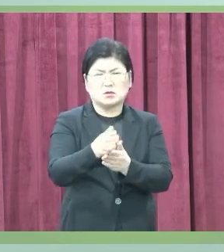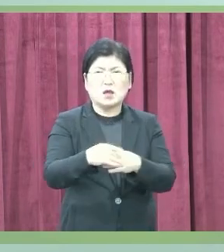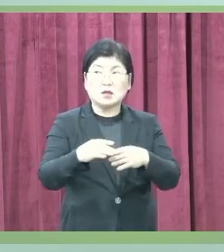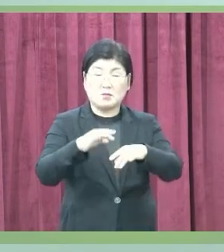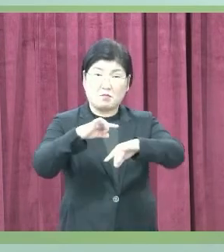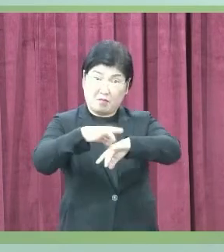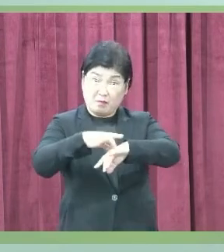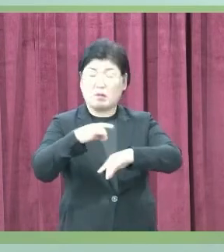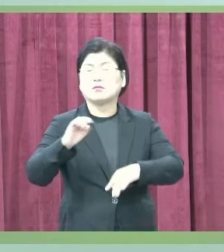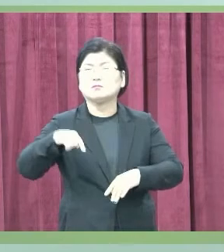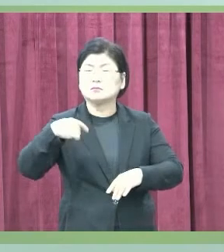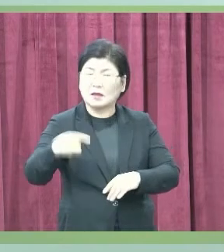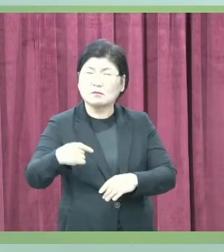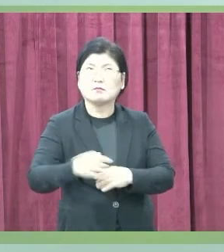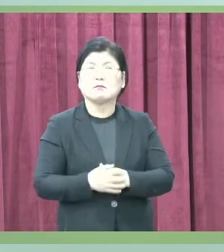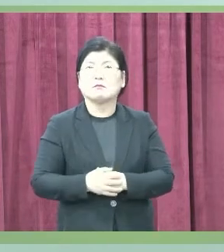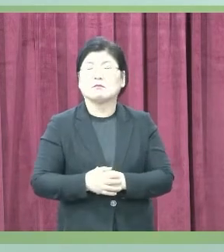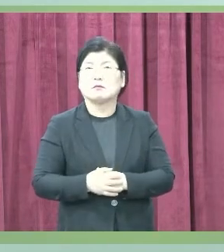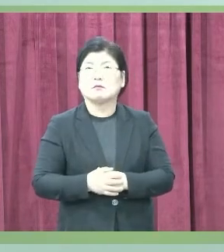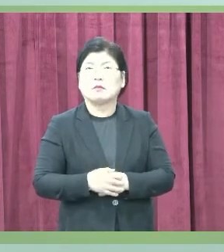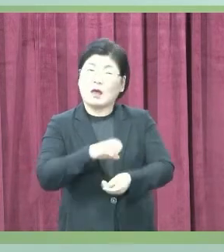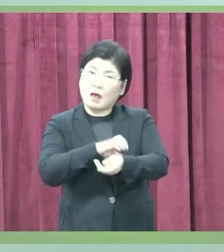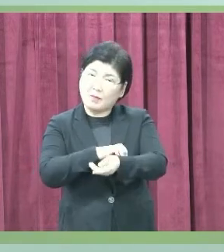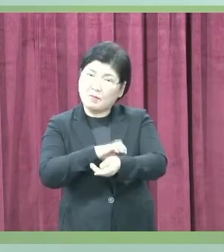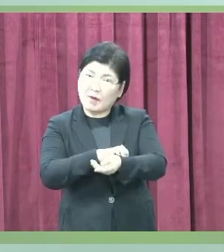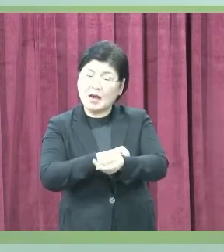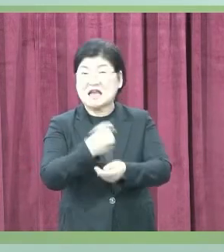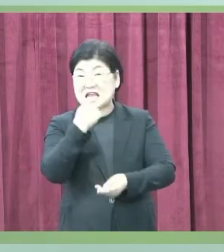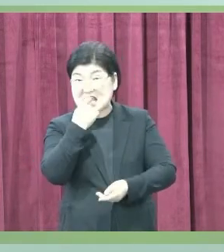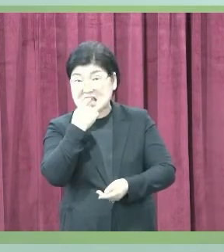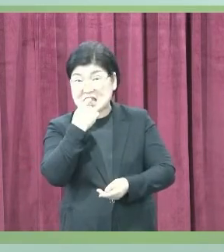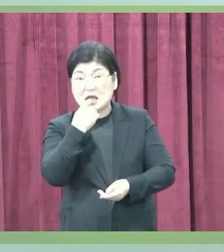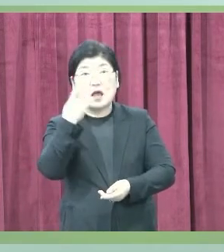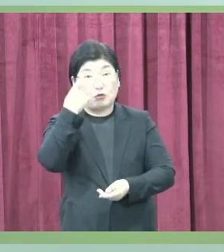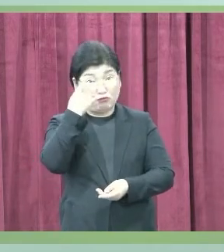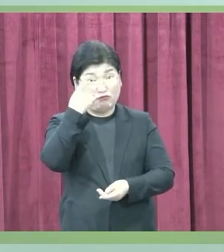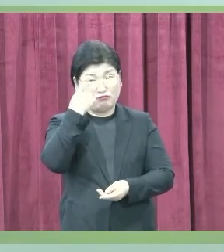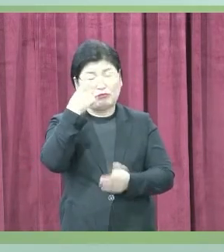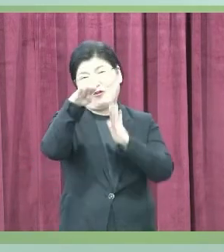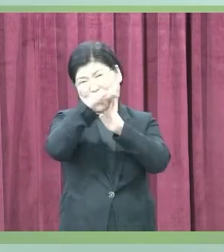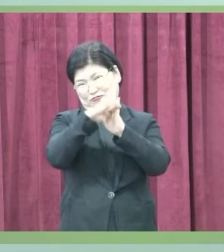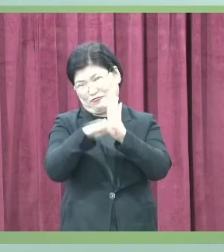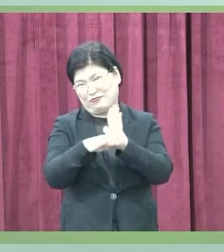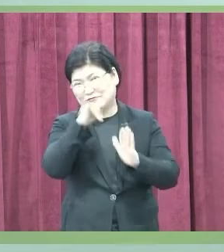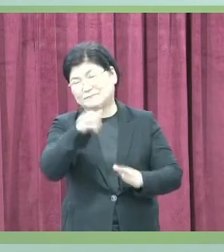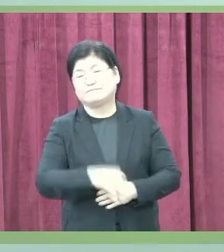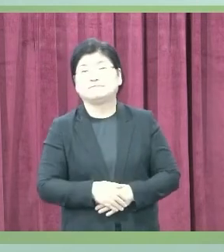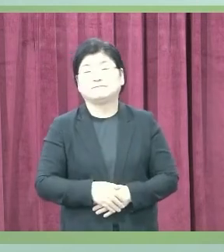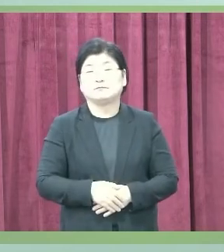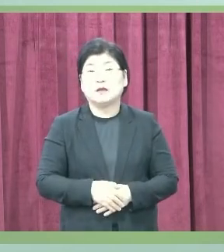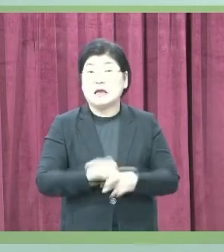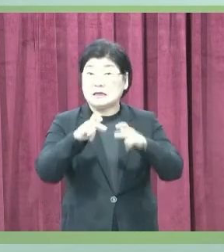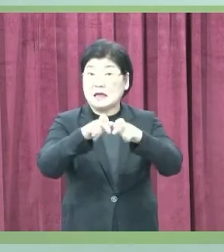정형외과, 그 다음에 한방, 그 다음에 치과, 그 다음에 안과의 현황을 나타내고 있습니다. 이거를